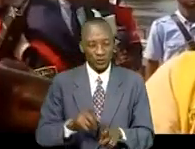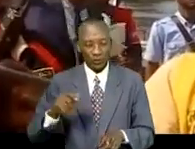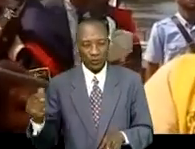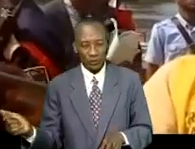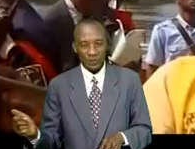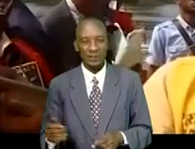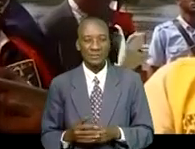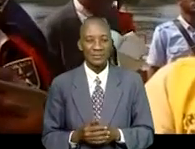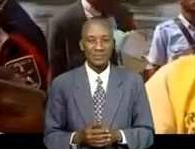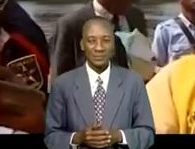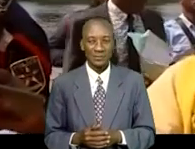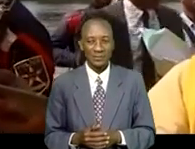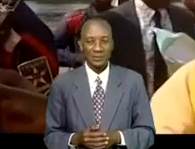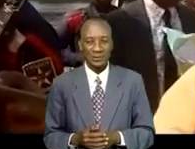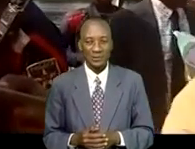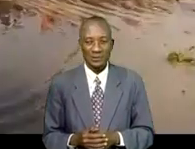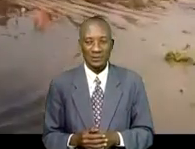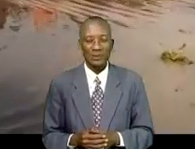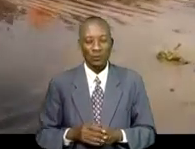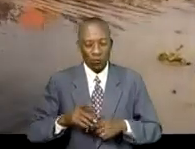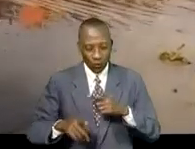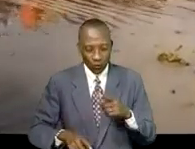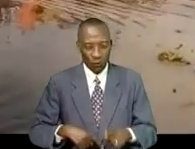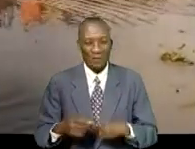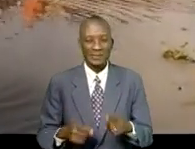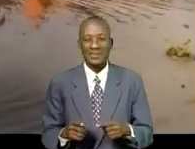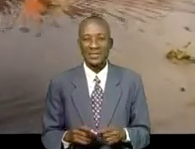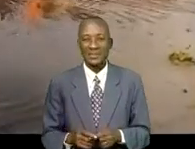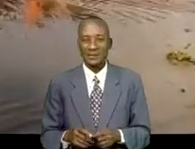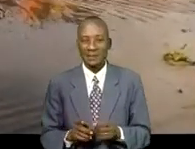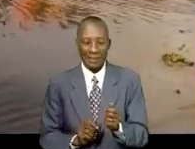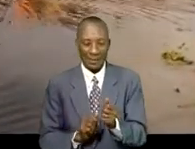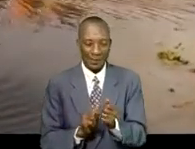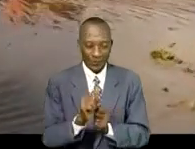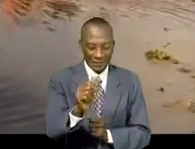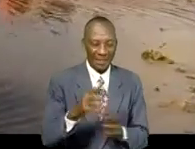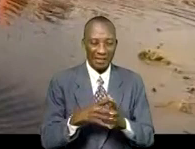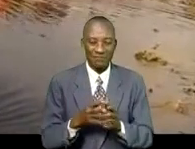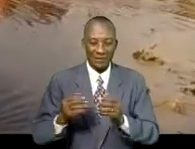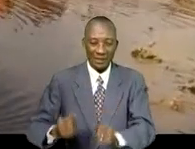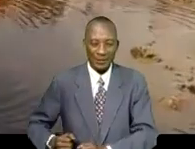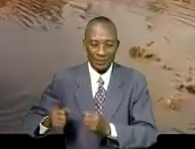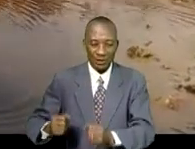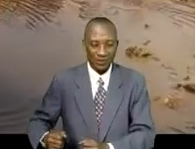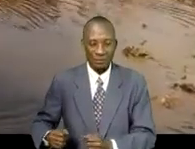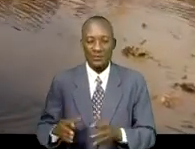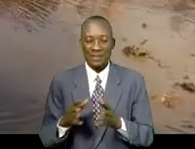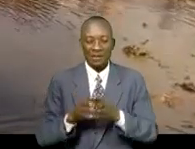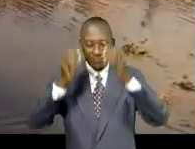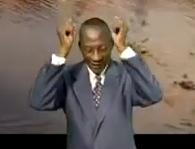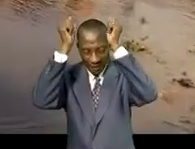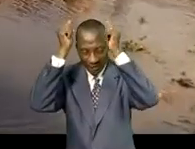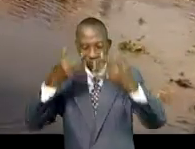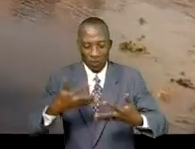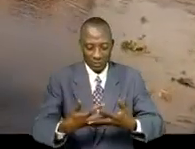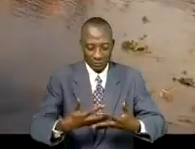ont dû recourir aux moyens rudimentaires tels que les pirogues, les radeaux, pour assurer